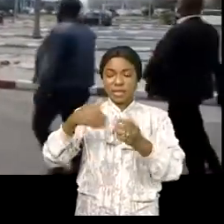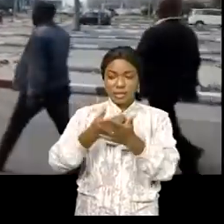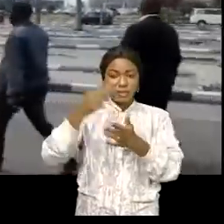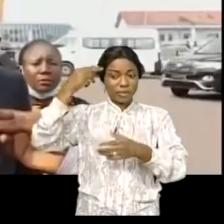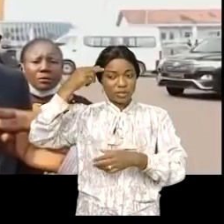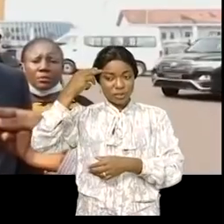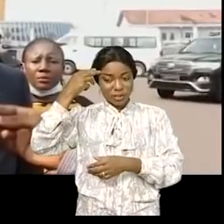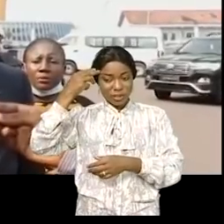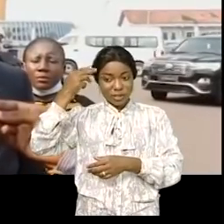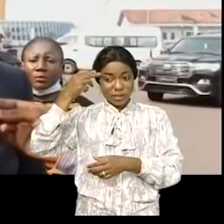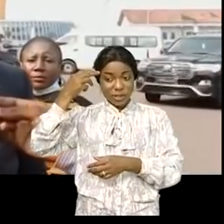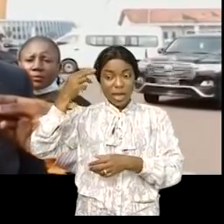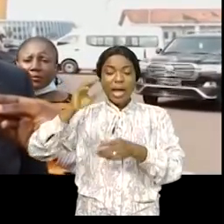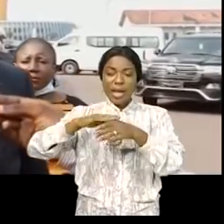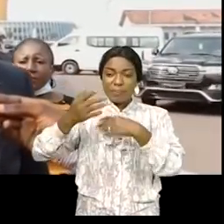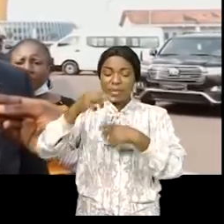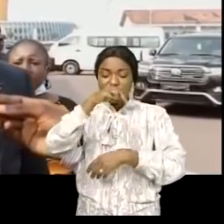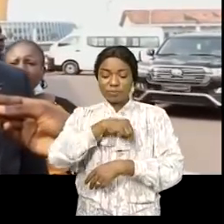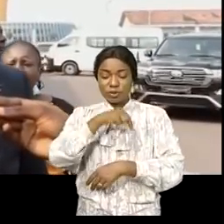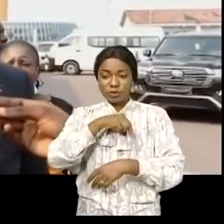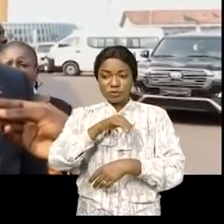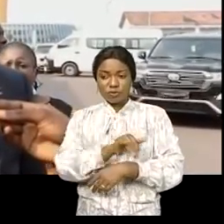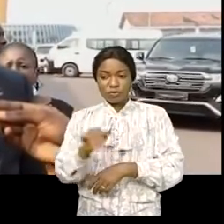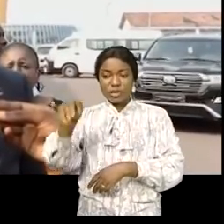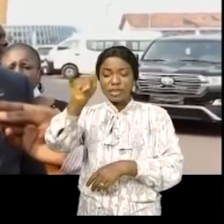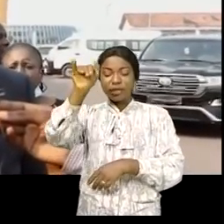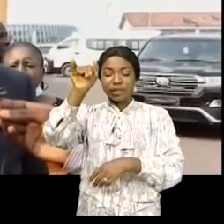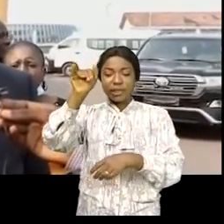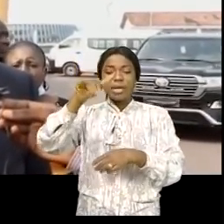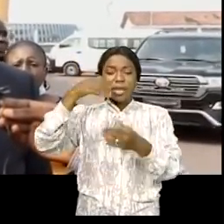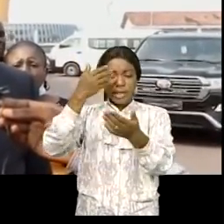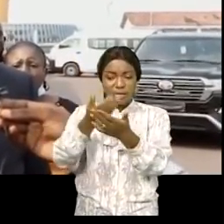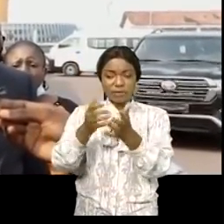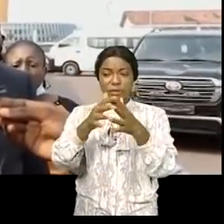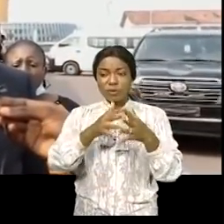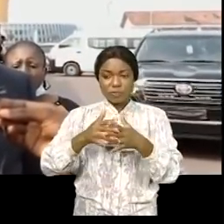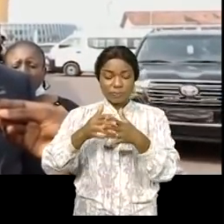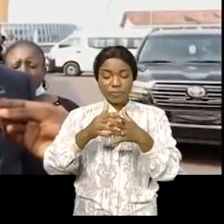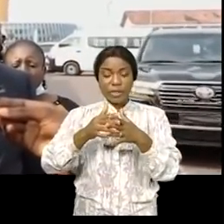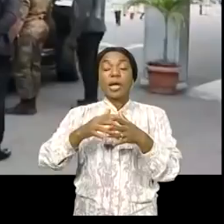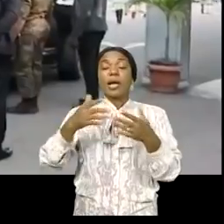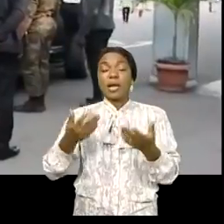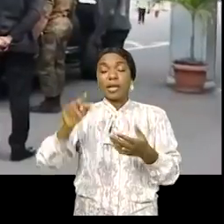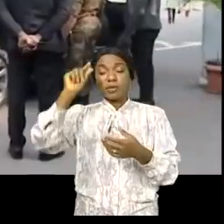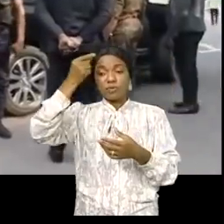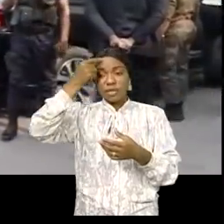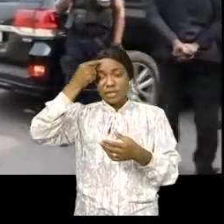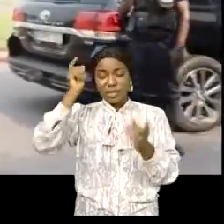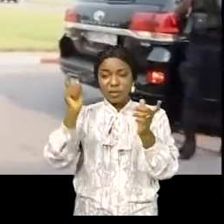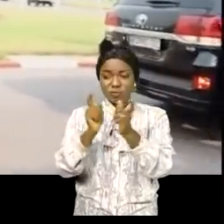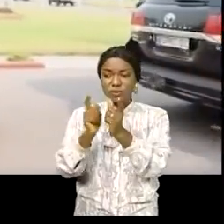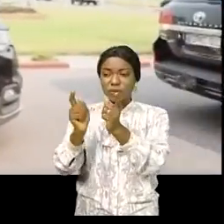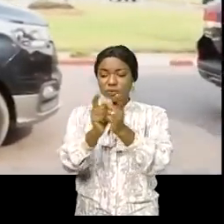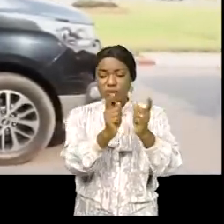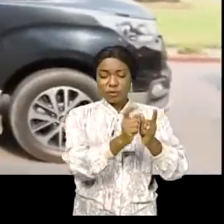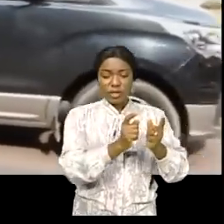d'Ndjili. C'est après la mission officielle l'ayant conduit au pays de l'oncle Sam, où le numéro 1 du Congo central est allé rencontrer des